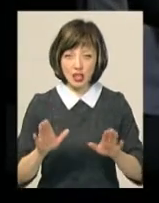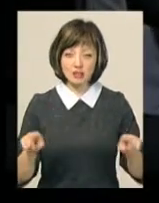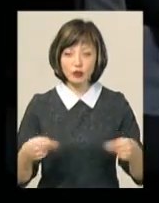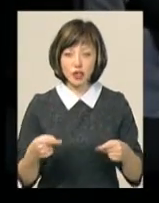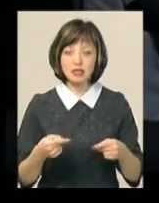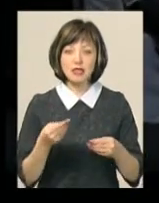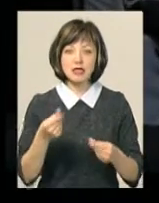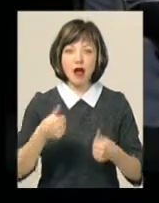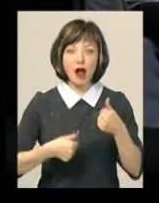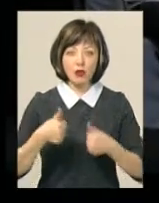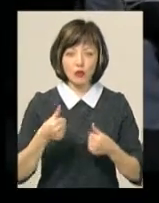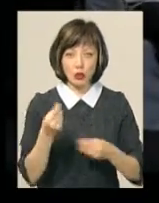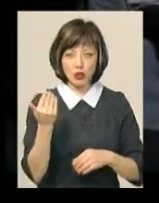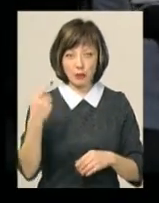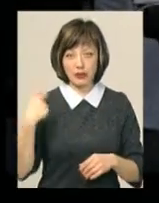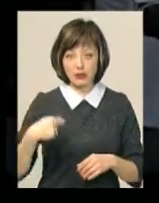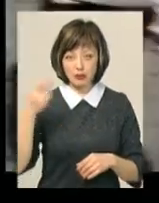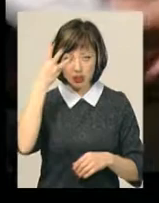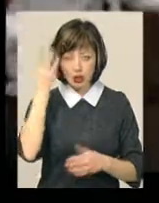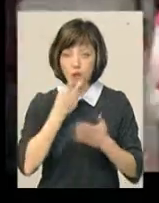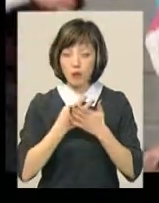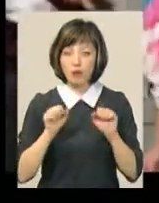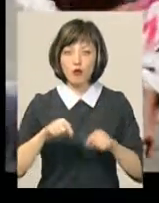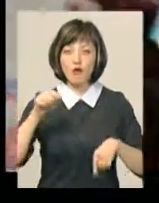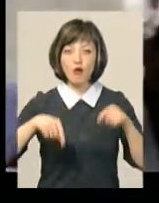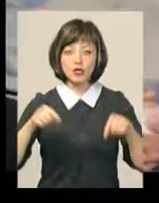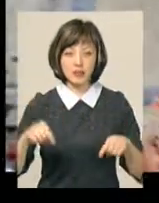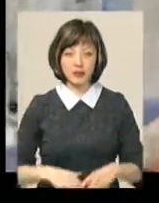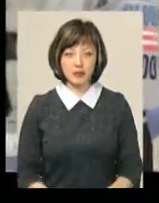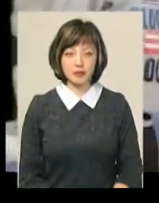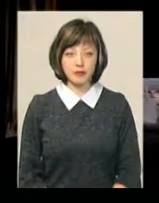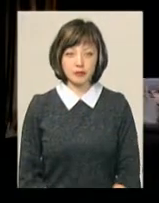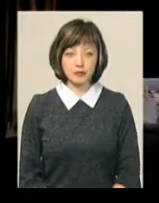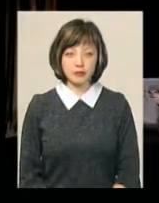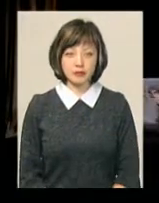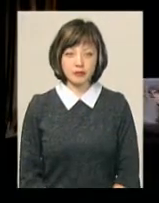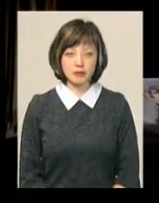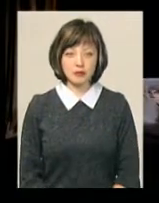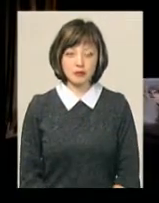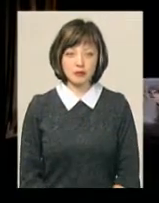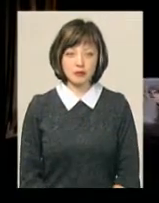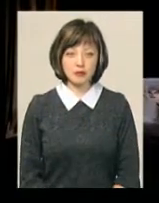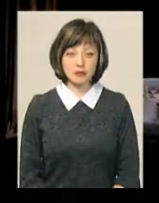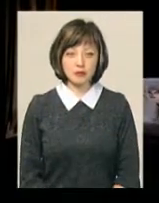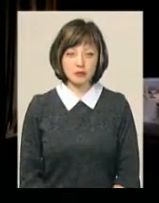створює за грантові кошти президента, хмельничани зможуть побачити восени. Тетяна Ворожцова, Віктор Кривий, новини Поділля